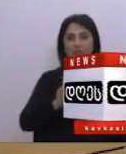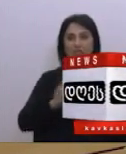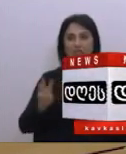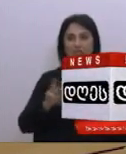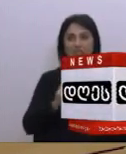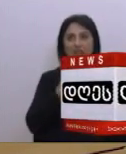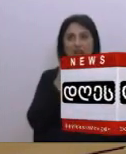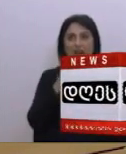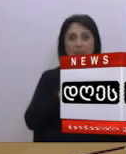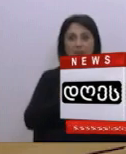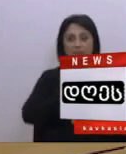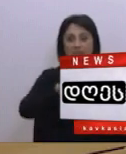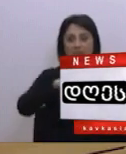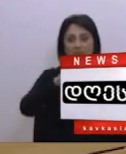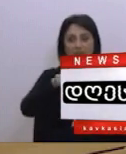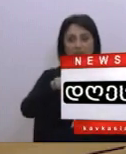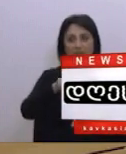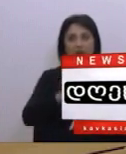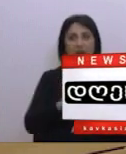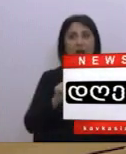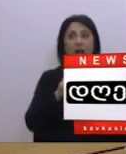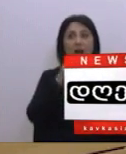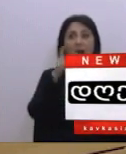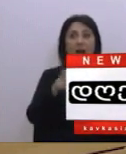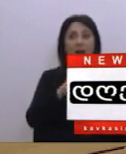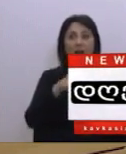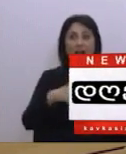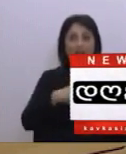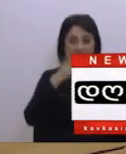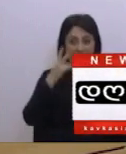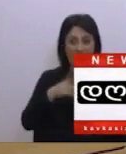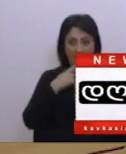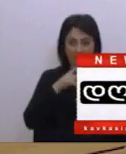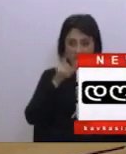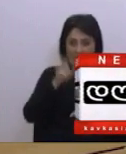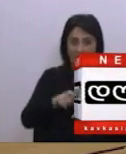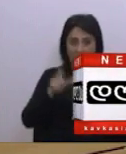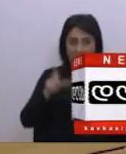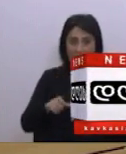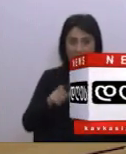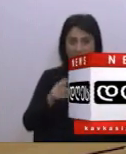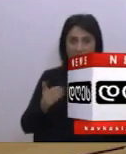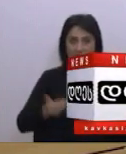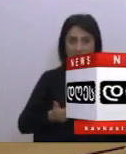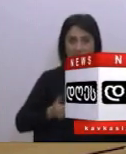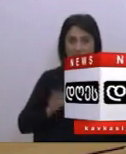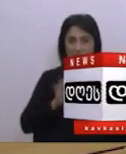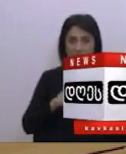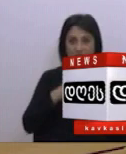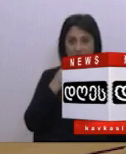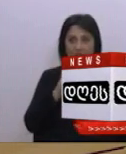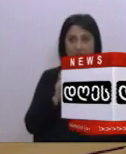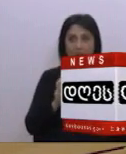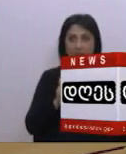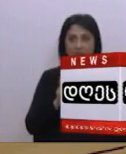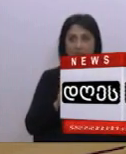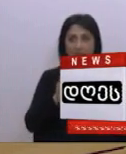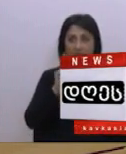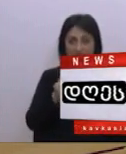სამინისტრო რამდენიმე საათში? Რა გაყვირებ ტრაგედიაზე ვლაპარაკობ, ადამიანების სიცოცხლეზე ვლაპარაკობ